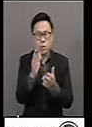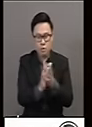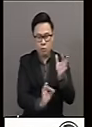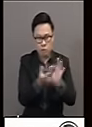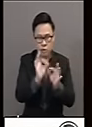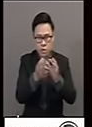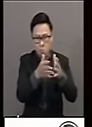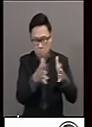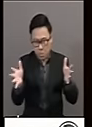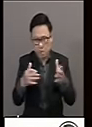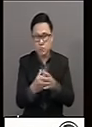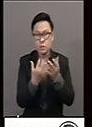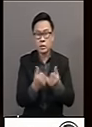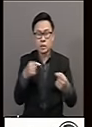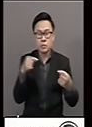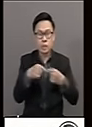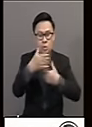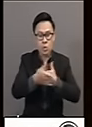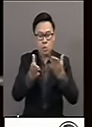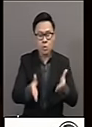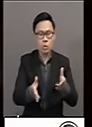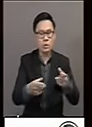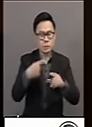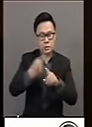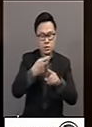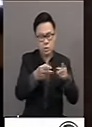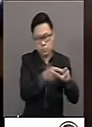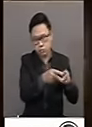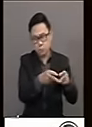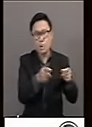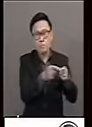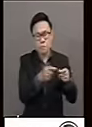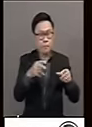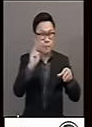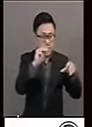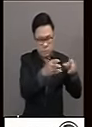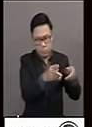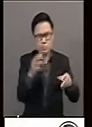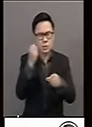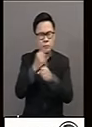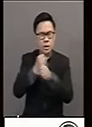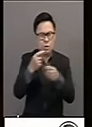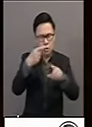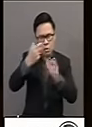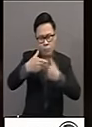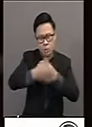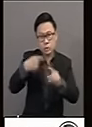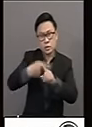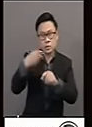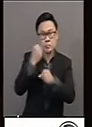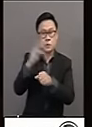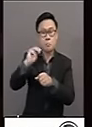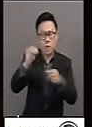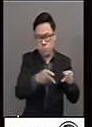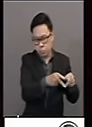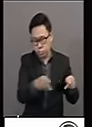ลุกลามเร็วมากที่เกิดเหตุเป็นห้องแถวไม้ชั้นเดียวปลูกสร้างติดกันอยู่หลายคูหาตั้งอยู่ในตลาดท้องถิ่นเสริงส